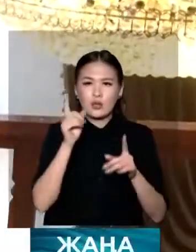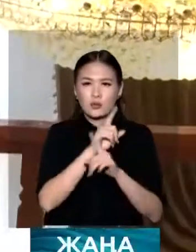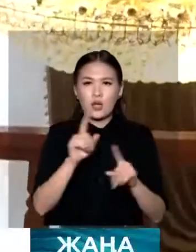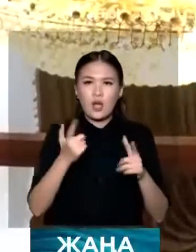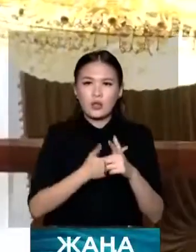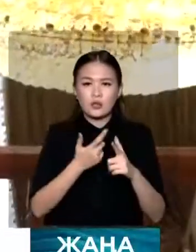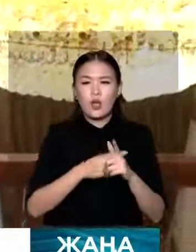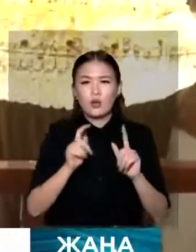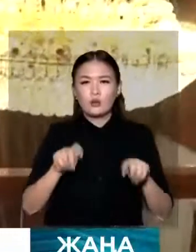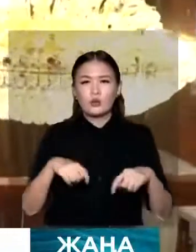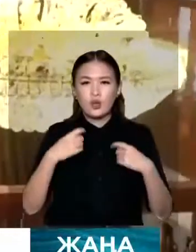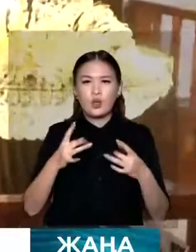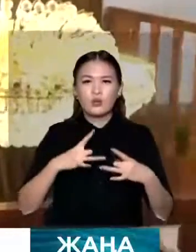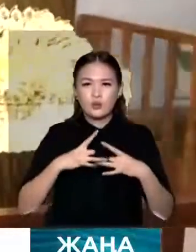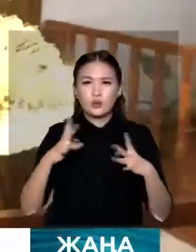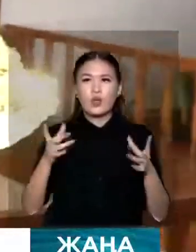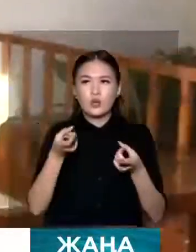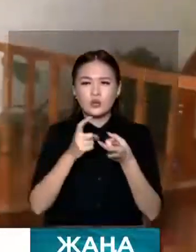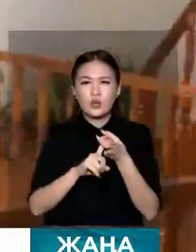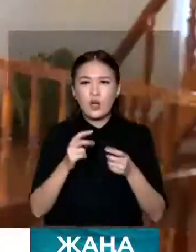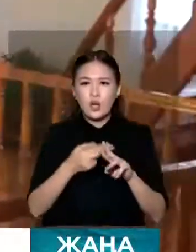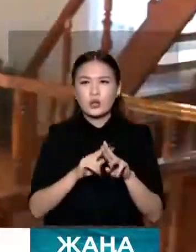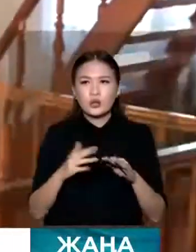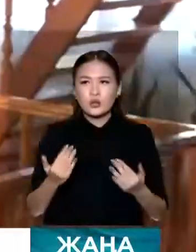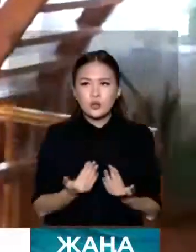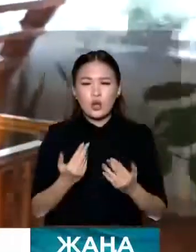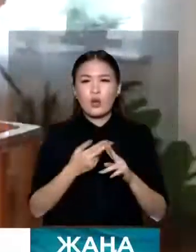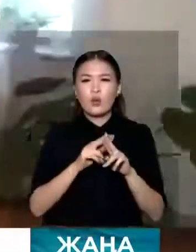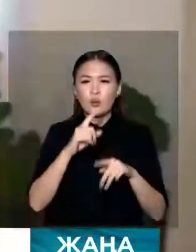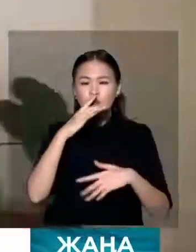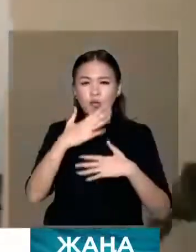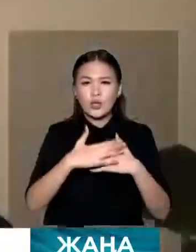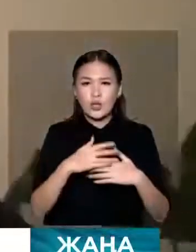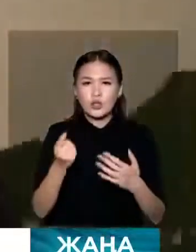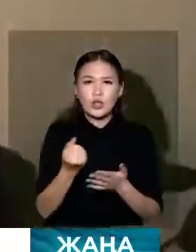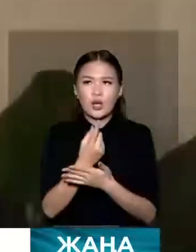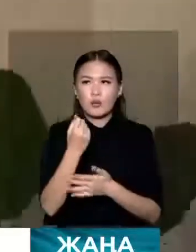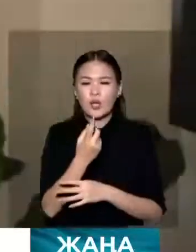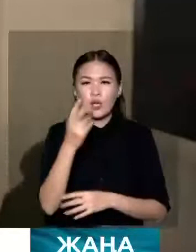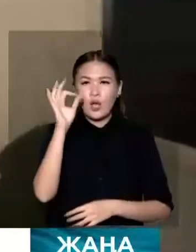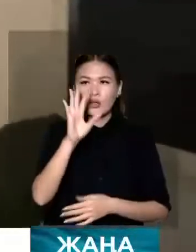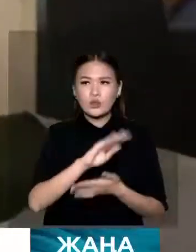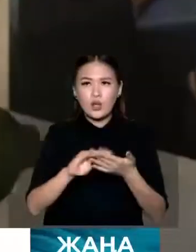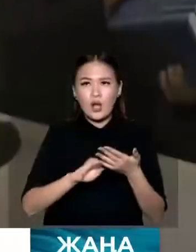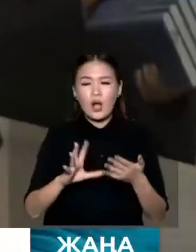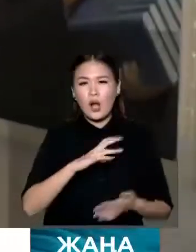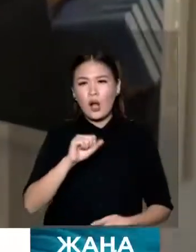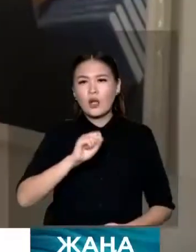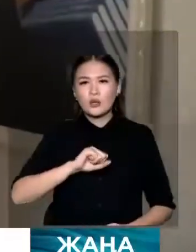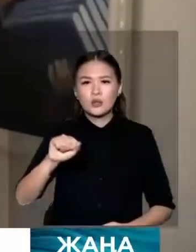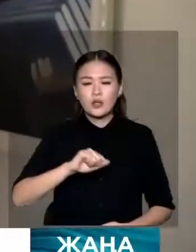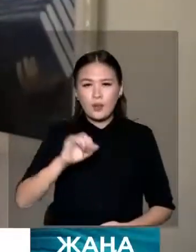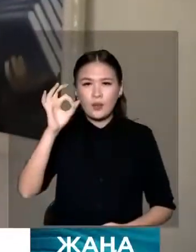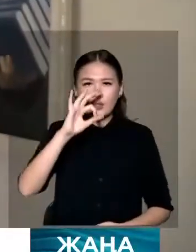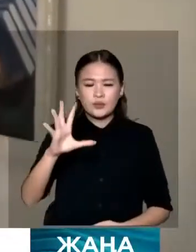аталып өтуде. Мерейтойға орай өзінің өміршең өшпес өнегелі шығармаларына арқау болған Алтын Бесік ауылындағы